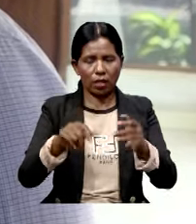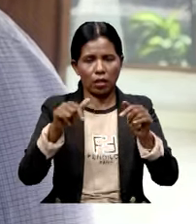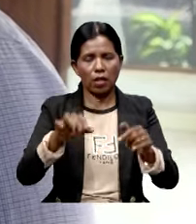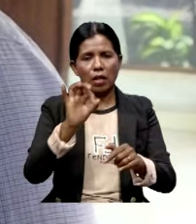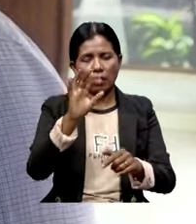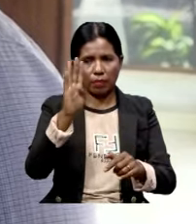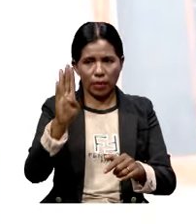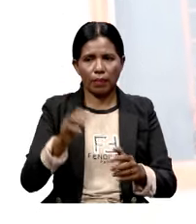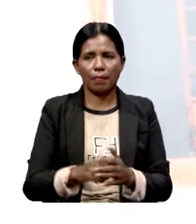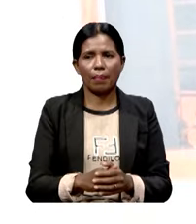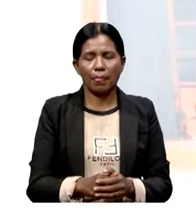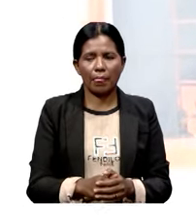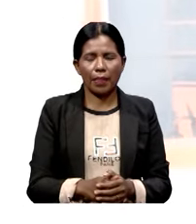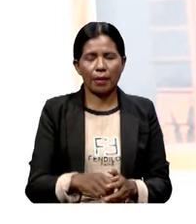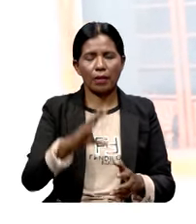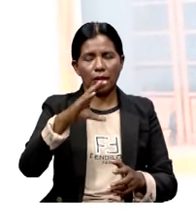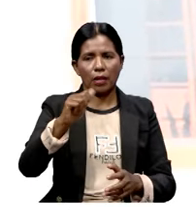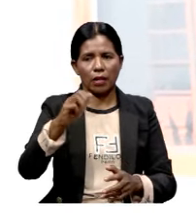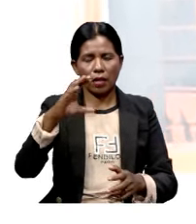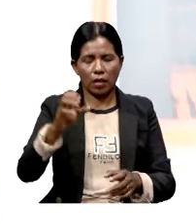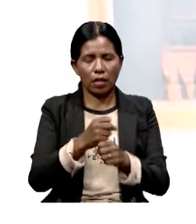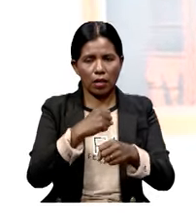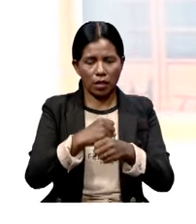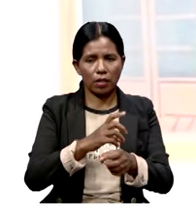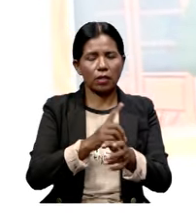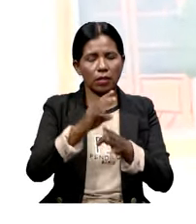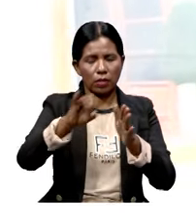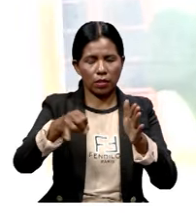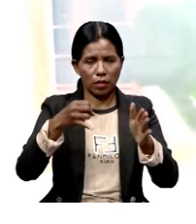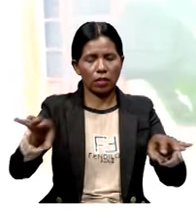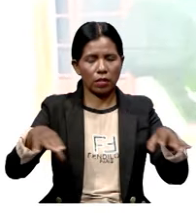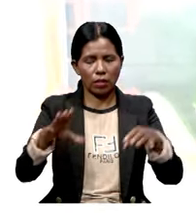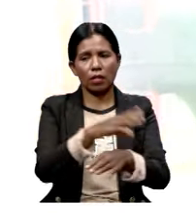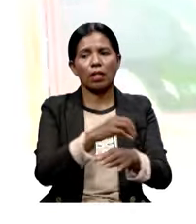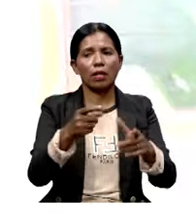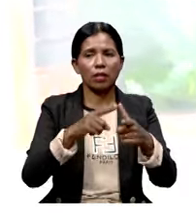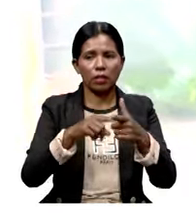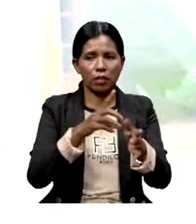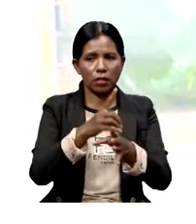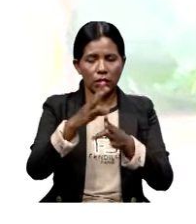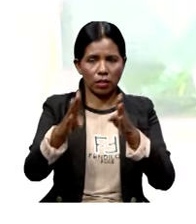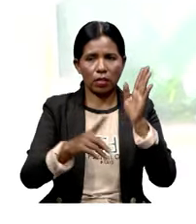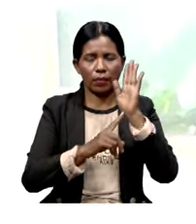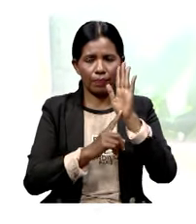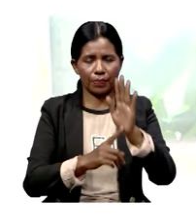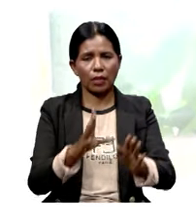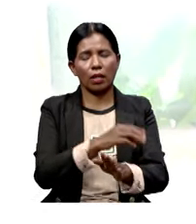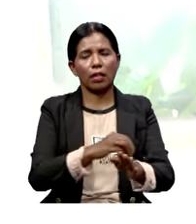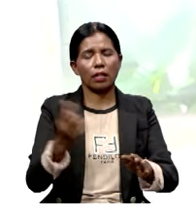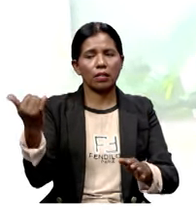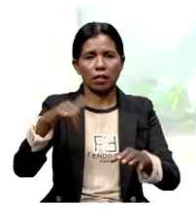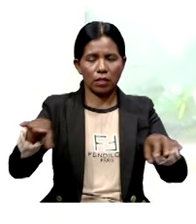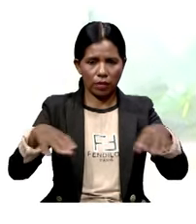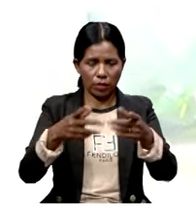Facebook. Alende nemos kak halo na identifikasau pa director geral servisu korporativu no director aprovisionamentu ia sirene